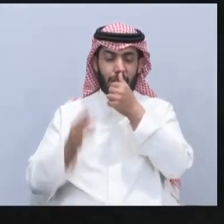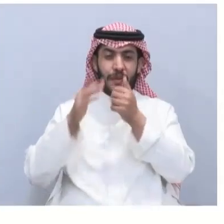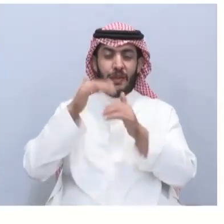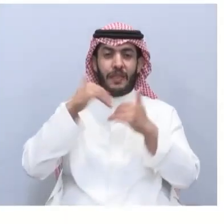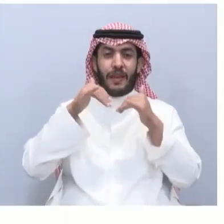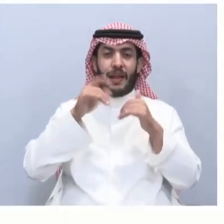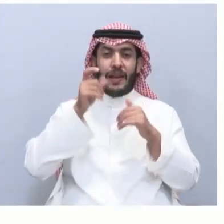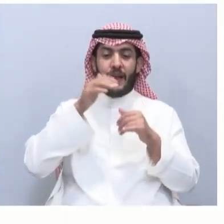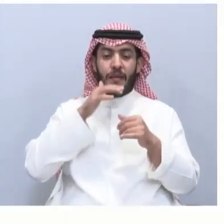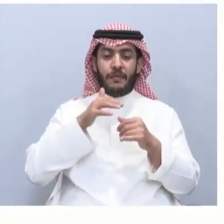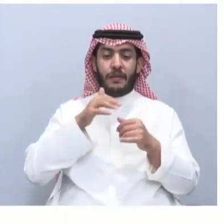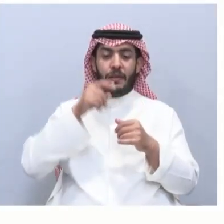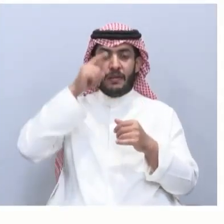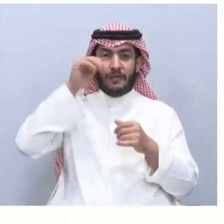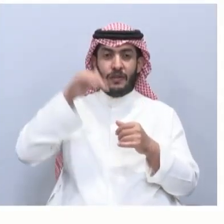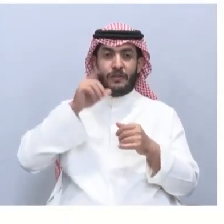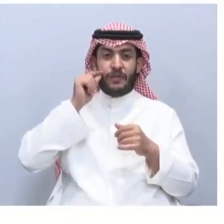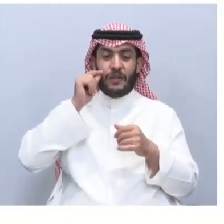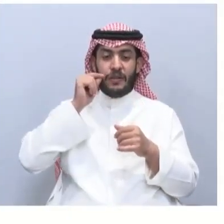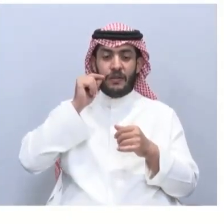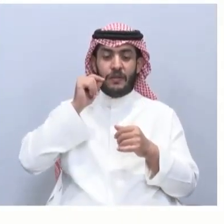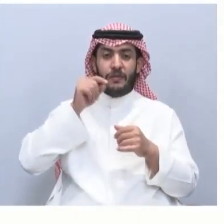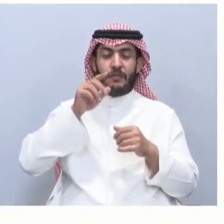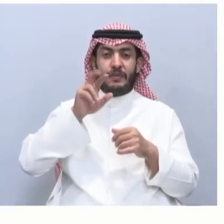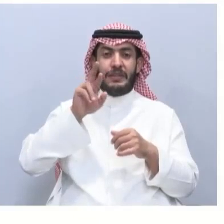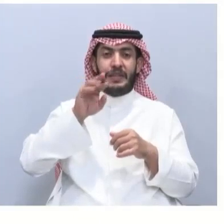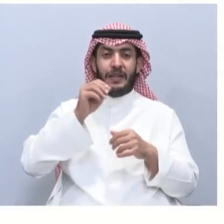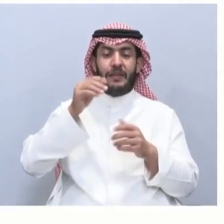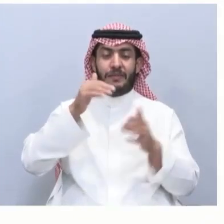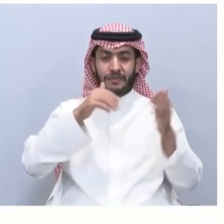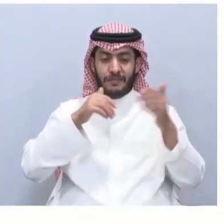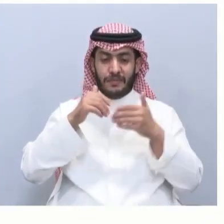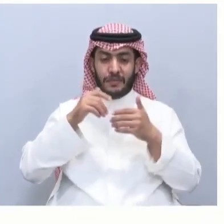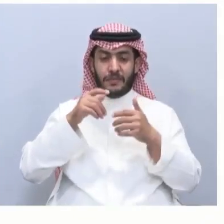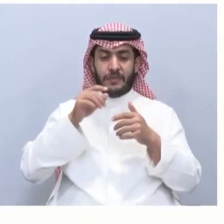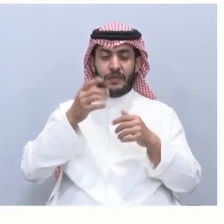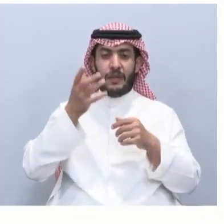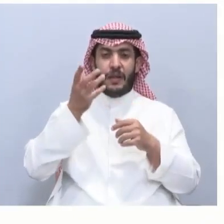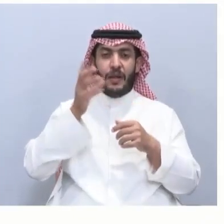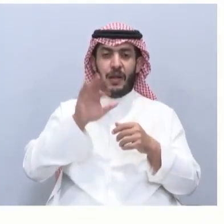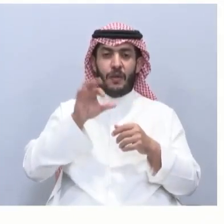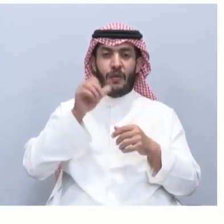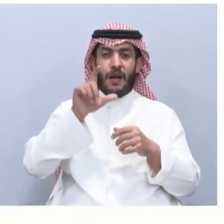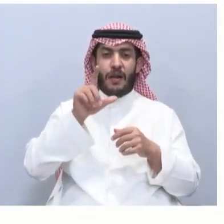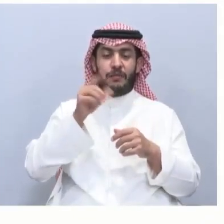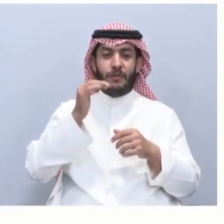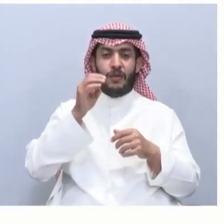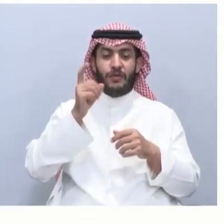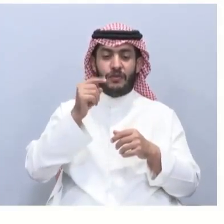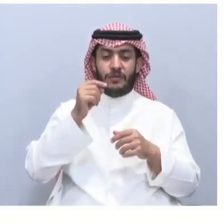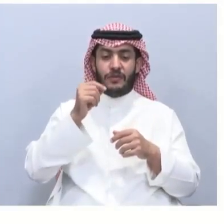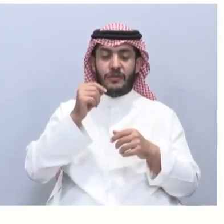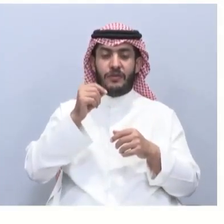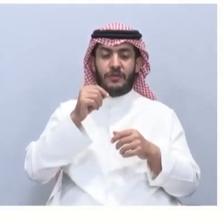وسلم انه اذا جاءه الرجل بالزكاه دعا له فعن وائل ابن حجر رضي الله